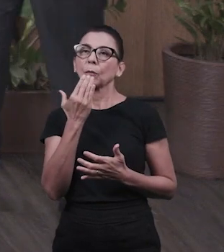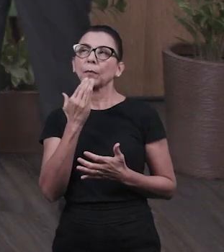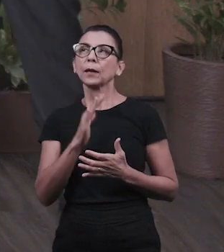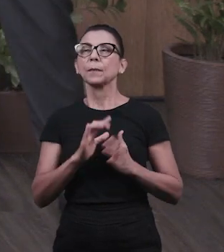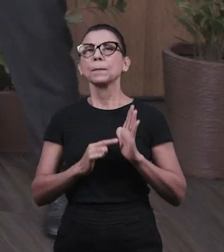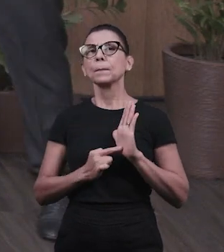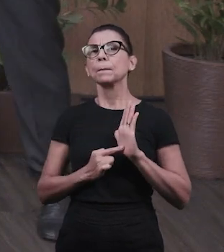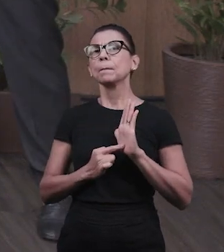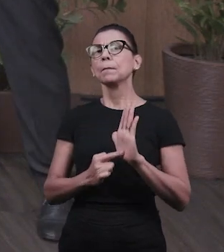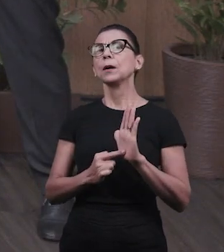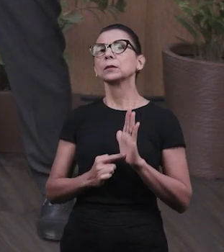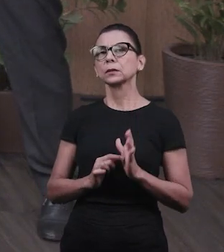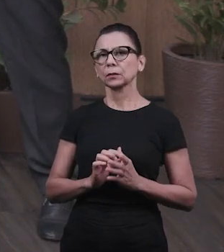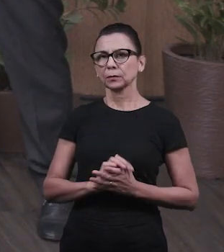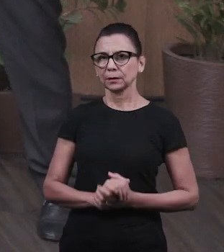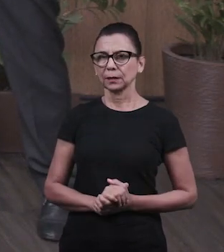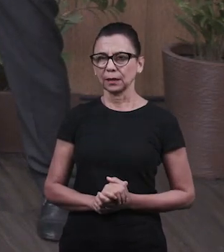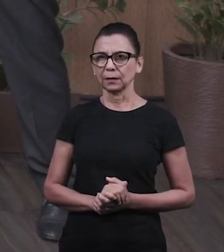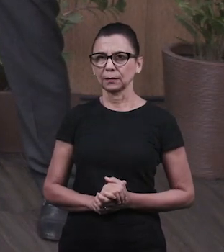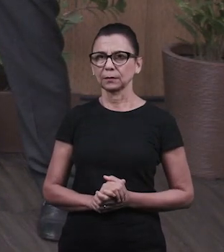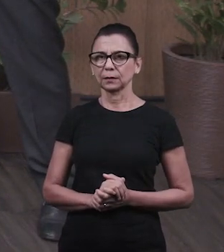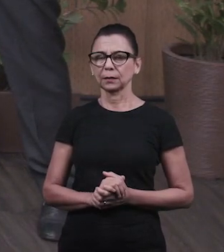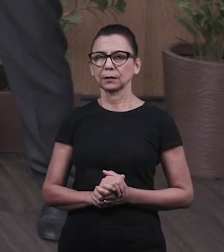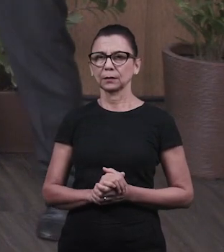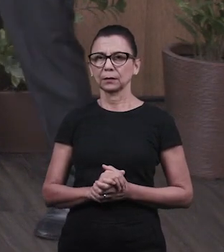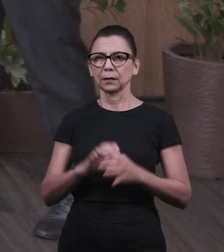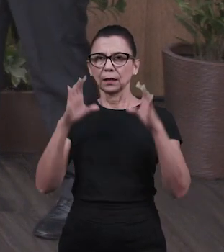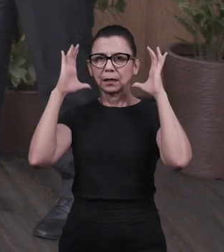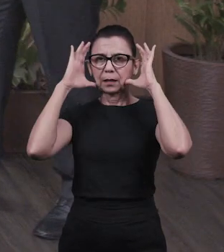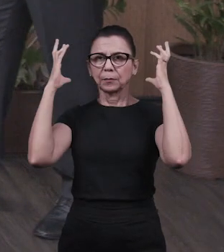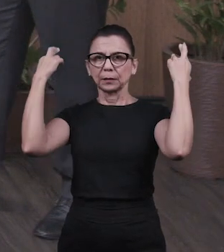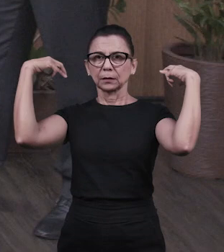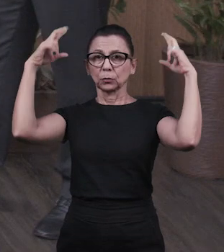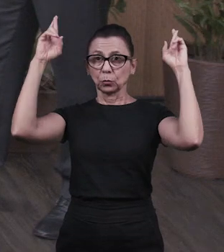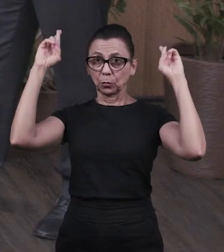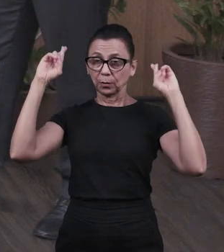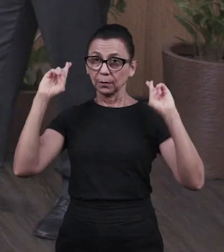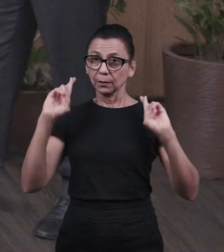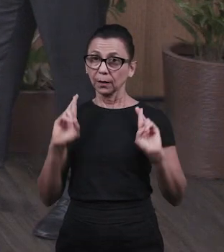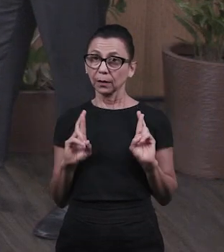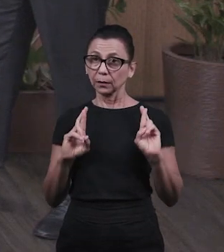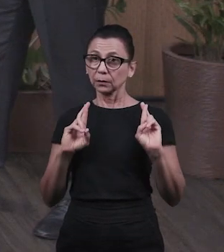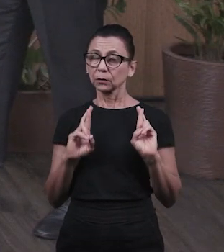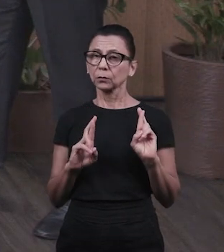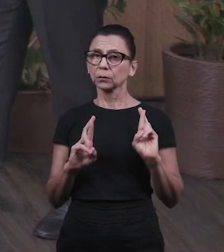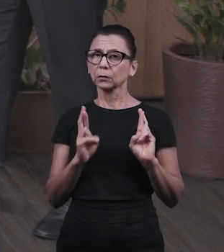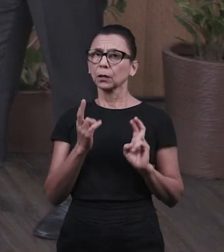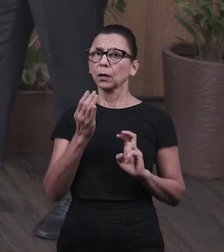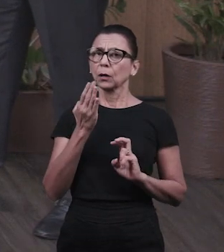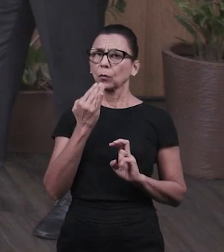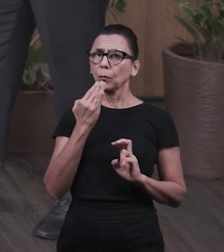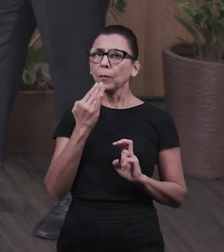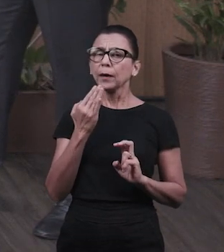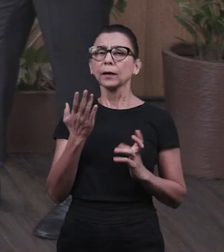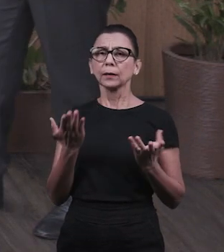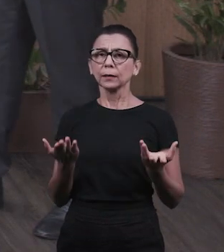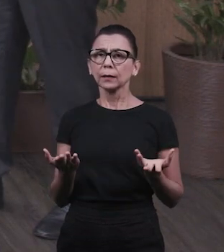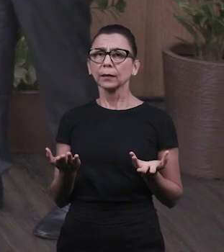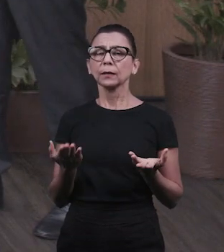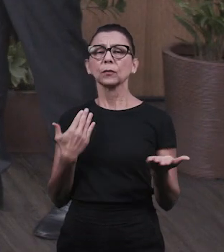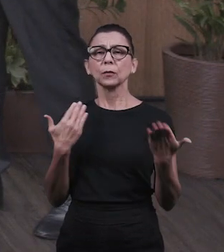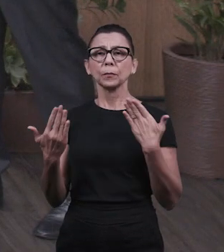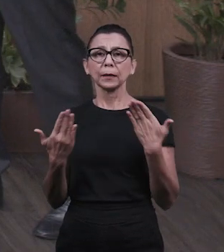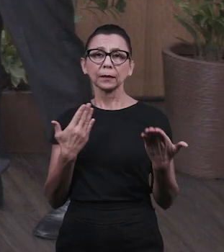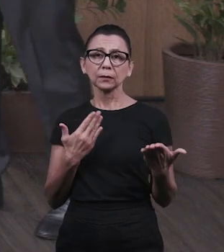церкви, глава церкви Господа Иисуса Христа, оно не от человеков, это правление Божие. Иисус есть